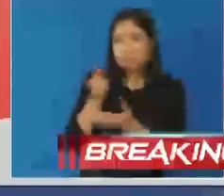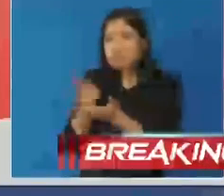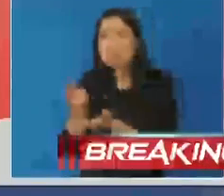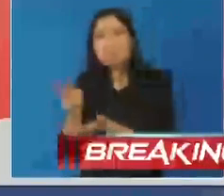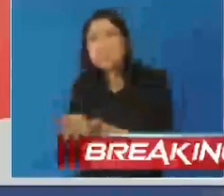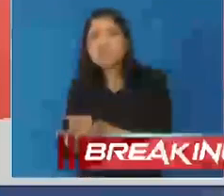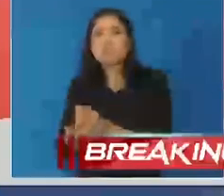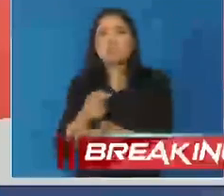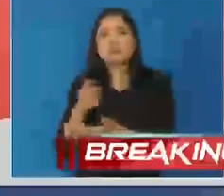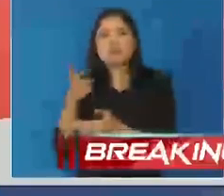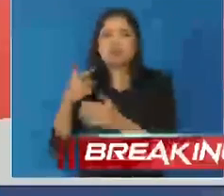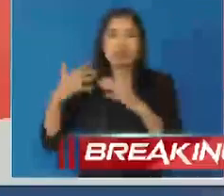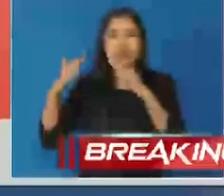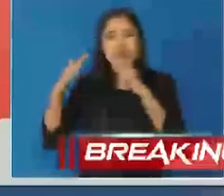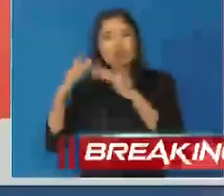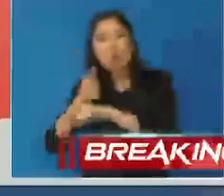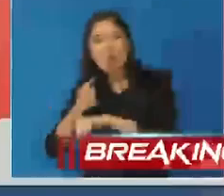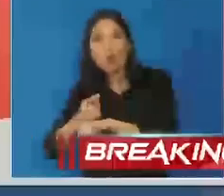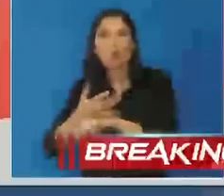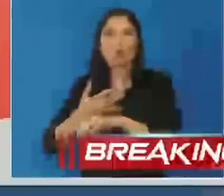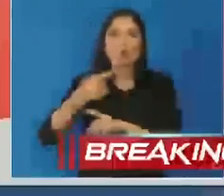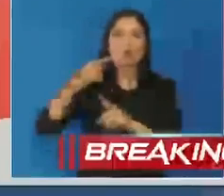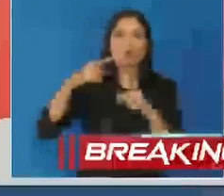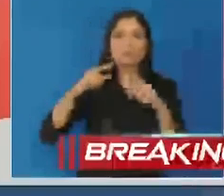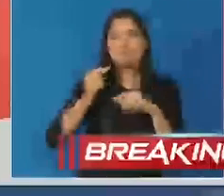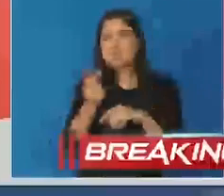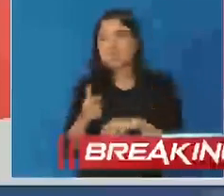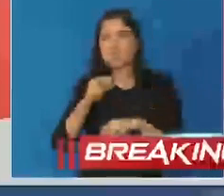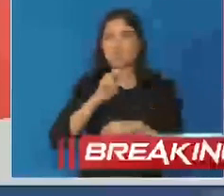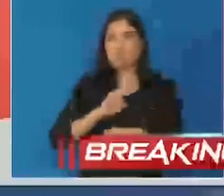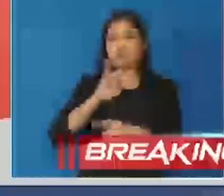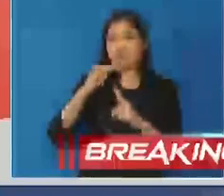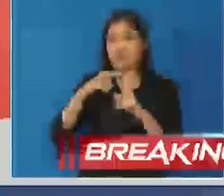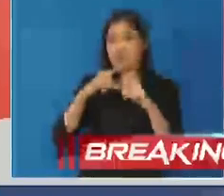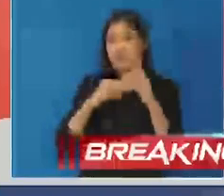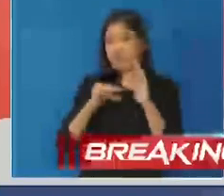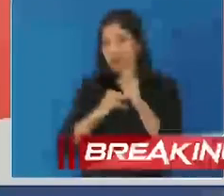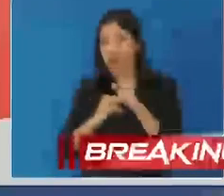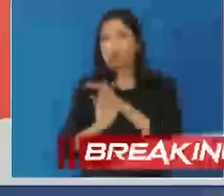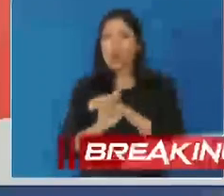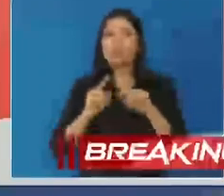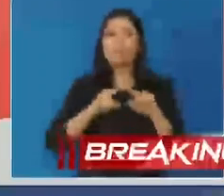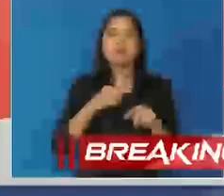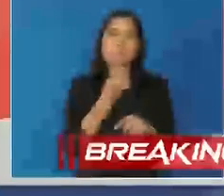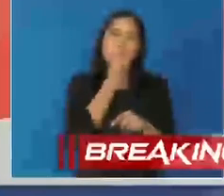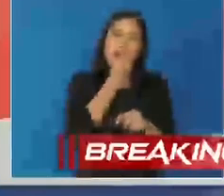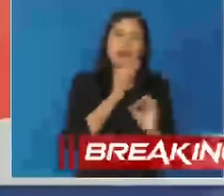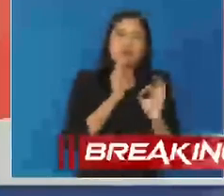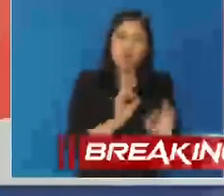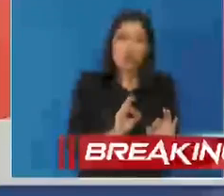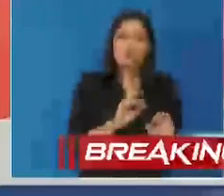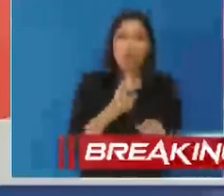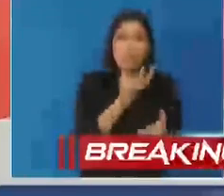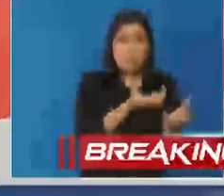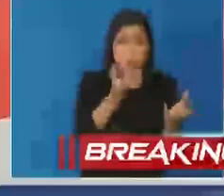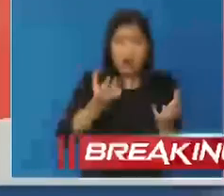multivitamin di apotek atau di toko tetapi Makanlah buah dan sayur yang cukup tidak harus buah